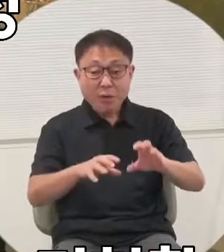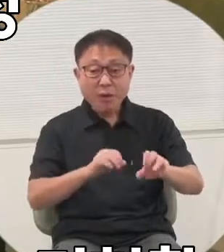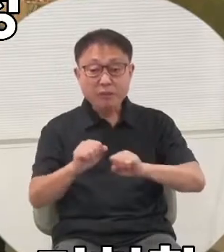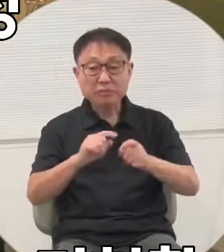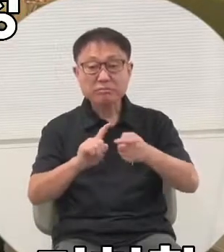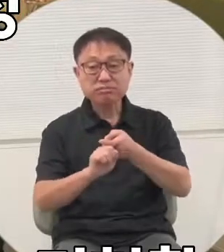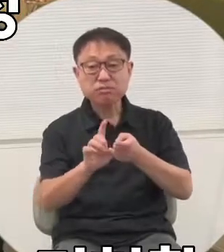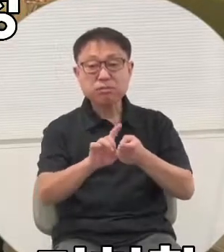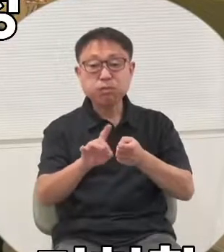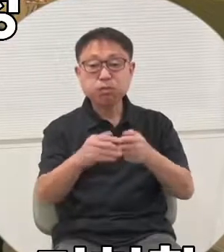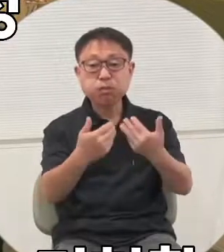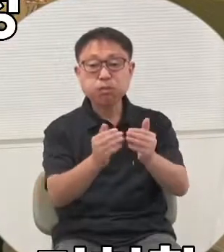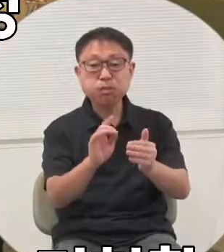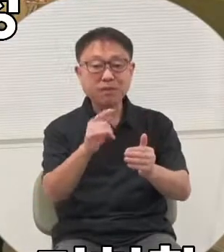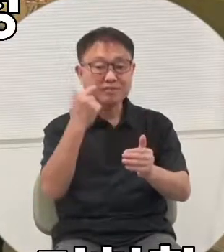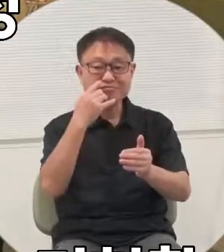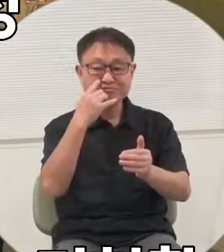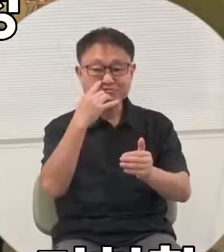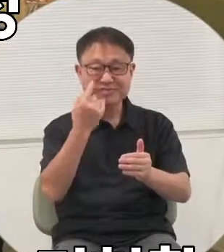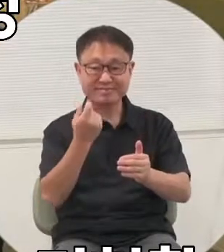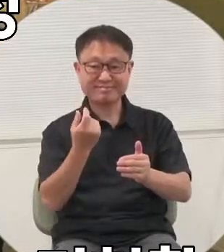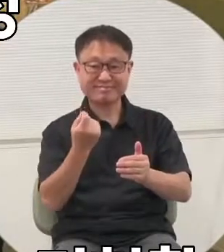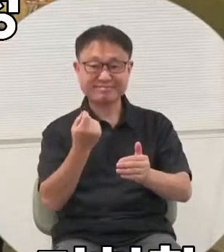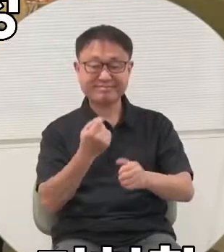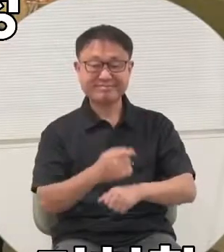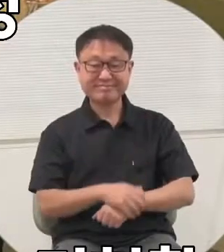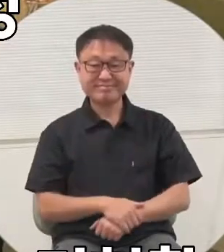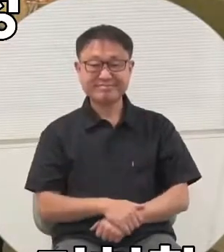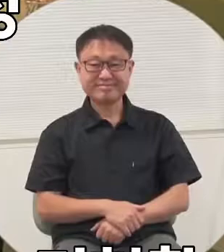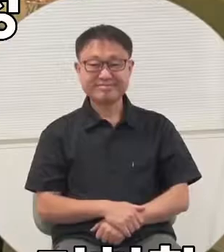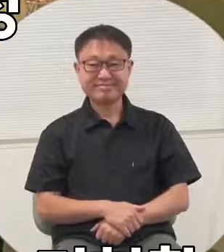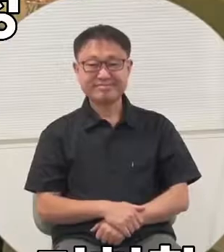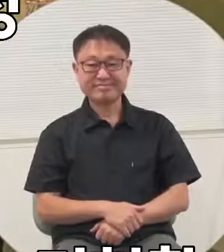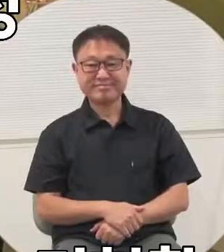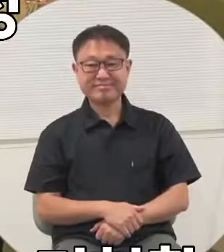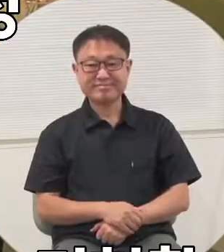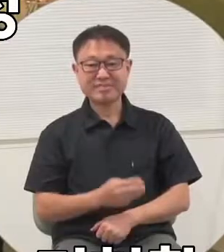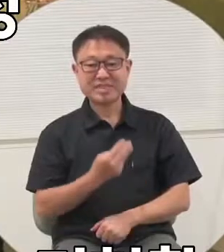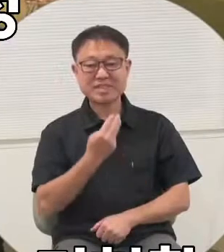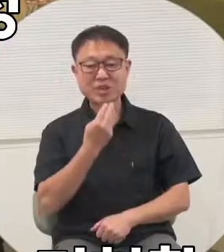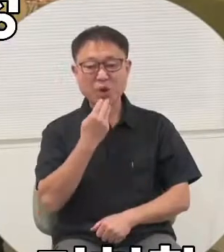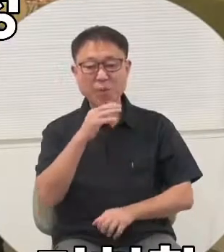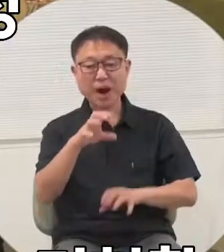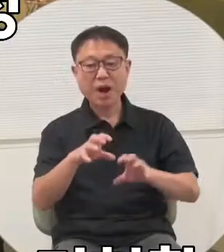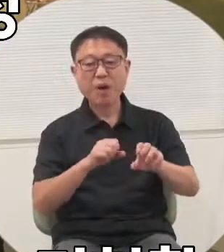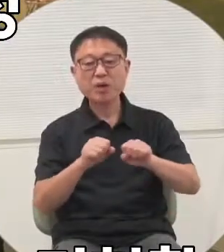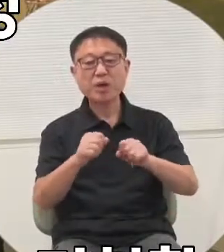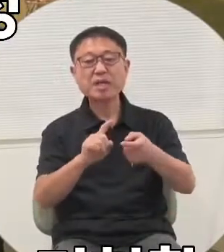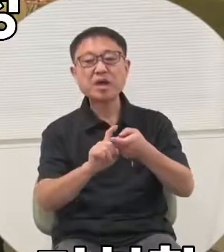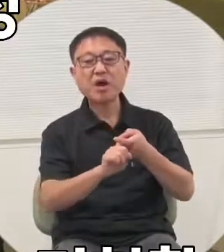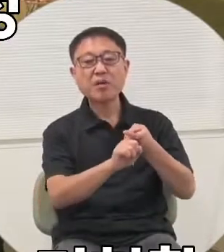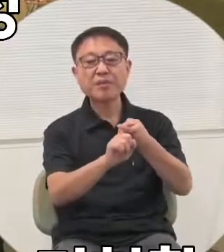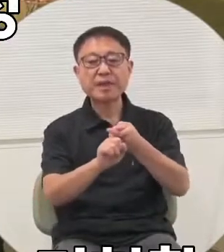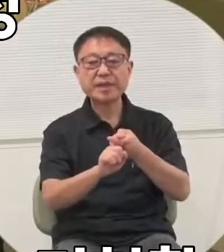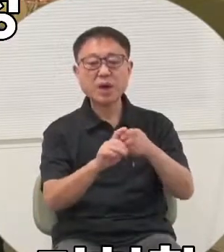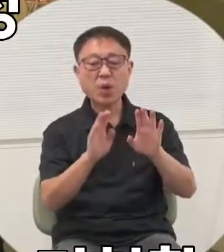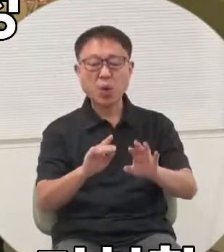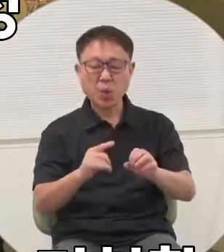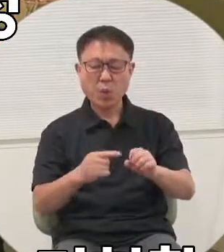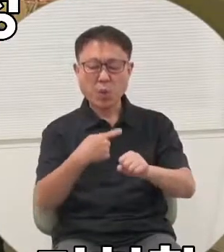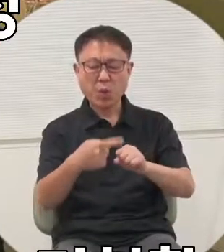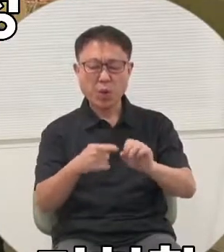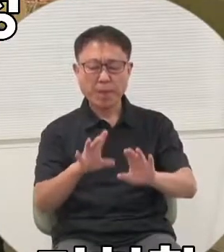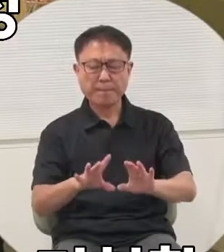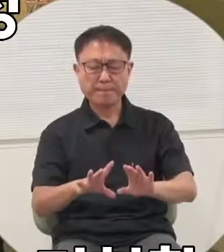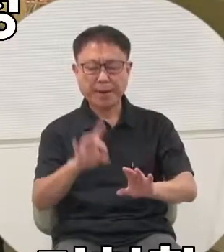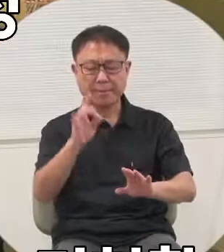단체인지 궁금해하실 것 같아요. 좀 소개를 부탁드립니다. 그 서울마을활동가연대는 올해 창립을 했는데 사실